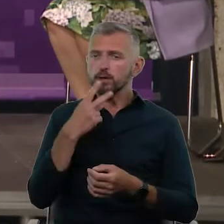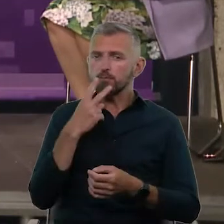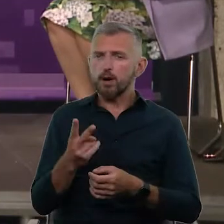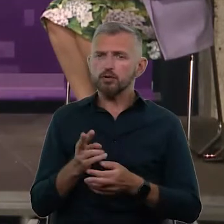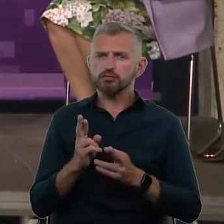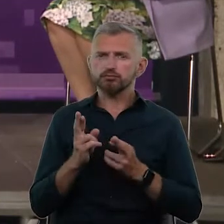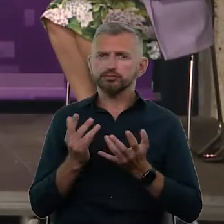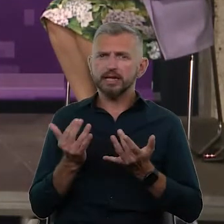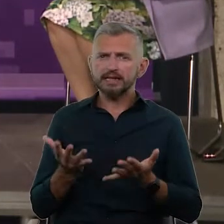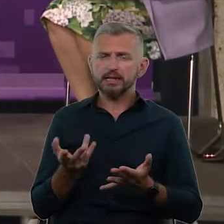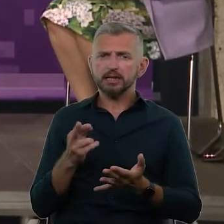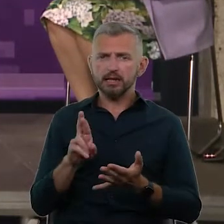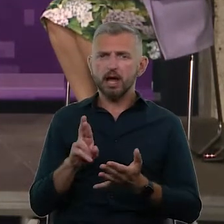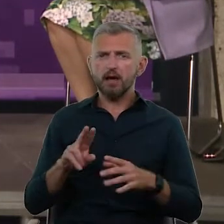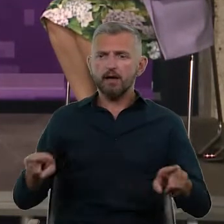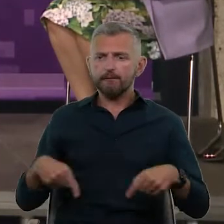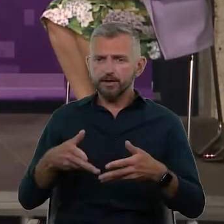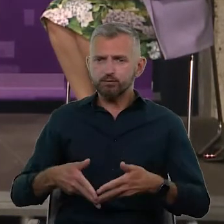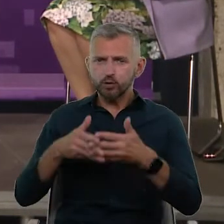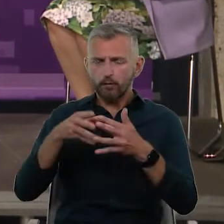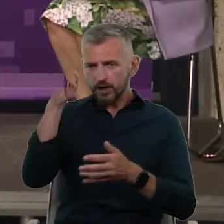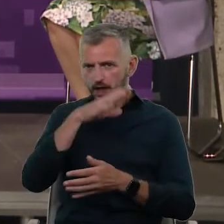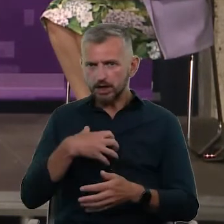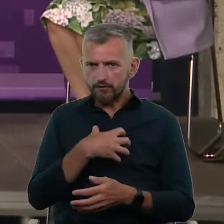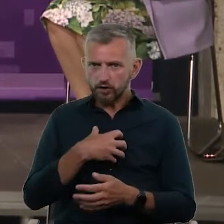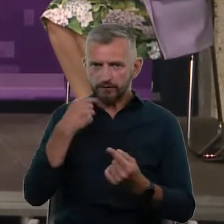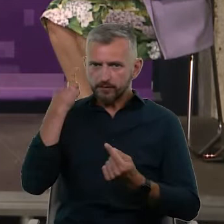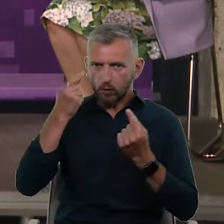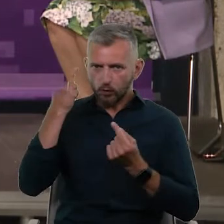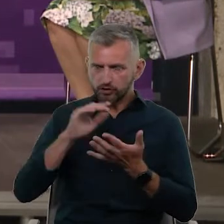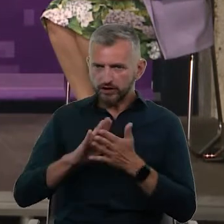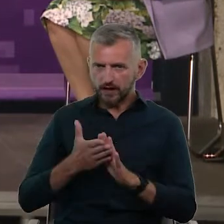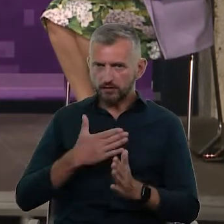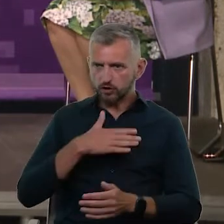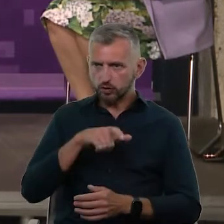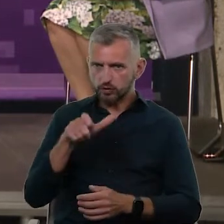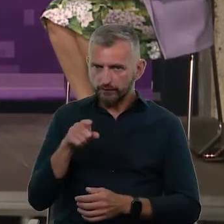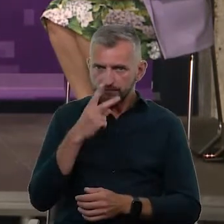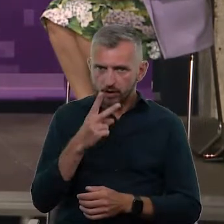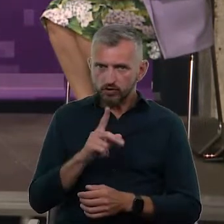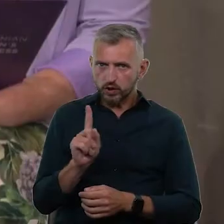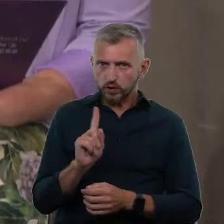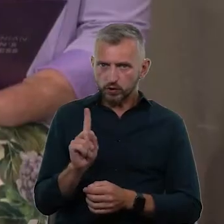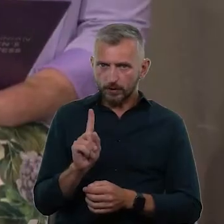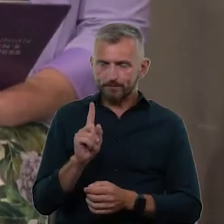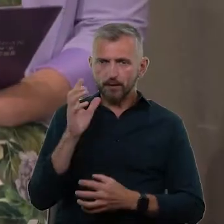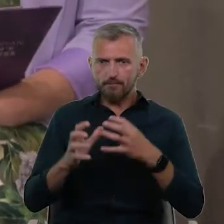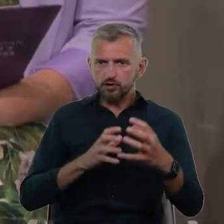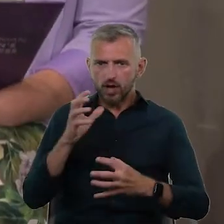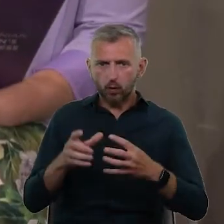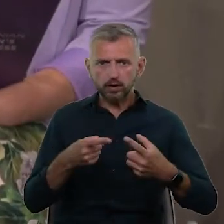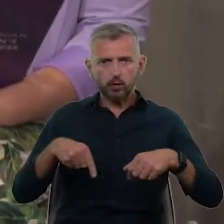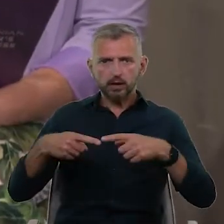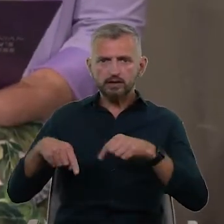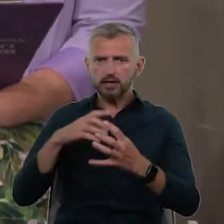наскільки для відбудови країни важливий теж психологічний стан наших людей. Тобто, чи ви бачите, що міжнародні